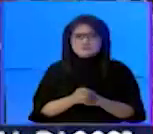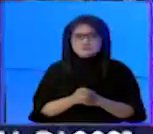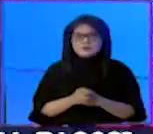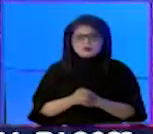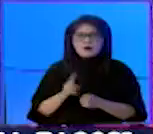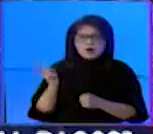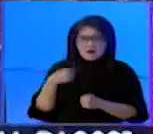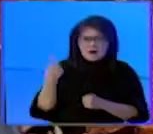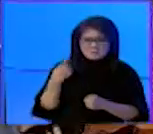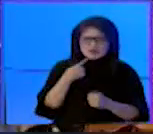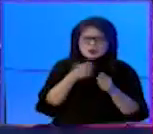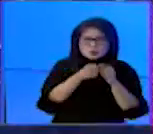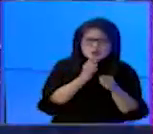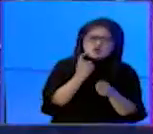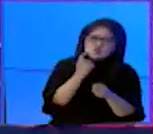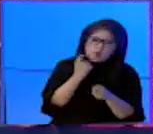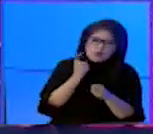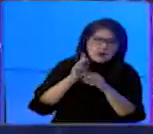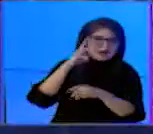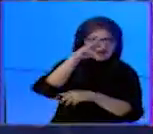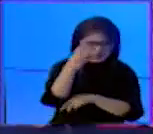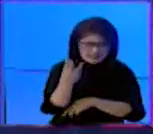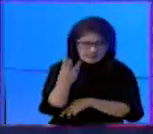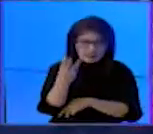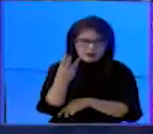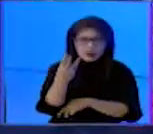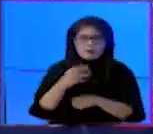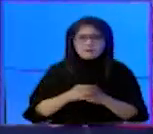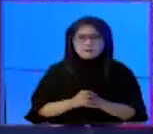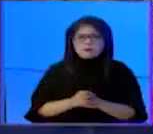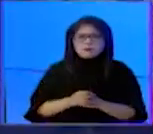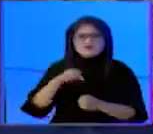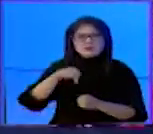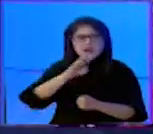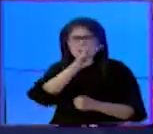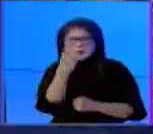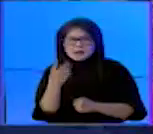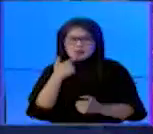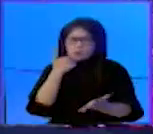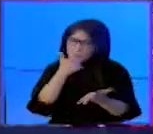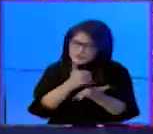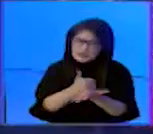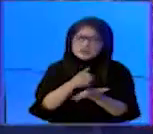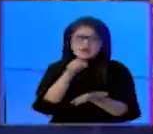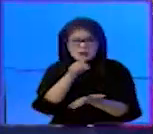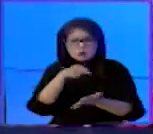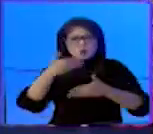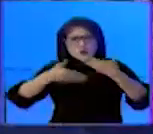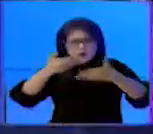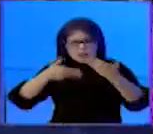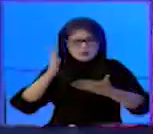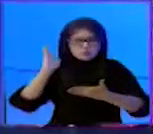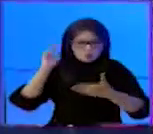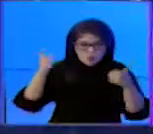melakukan uji klinik fase 3, ya, tahap ketiga. Jadi ini adalah tahap yang paling penting dan sudah tahap lanjut, artinya sudah hampir kita